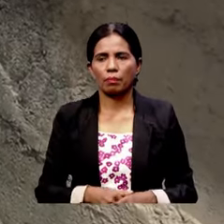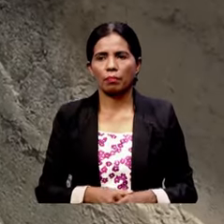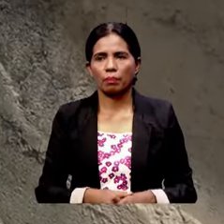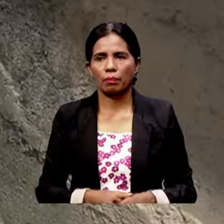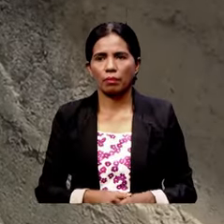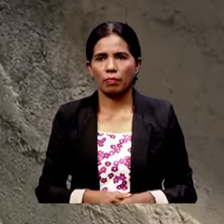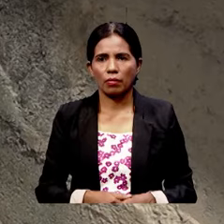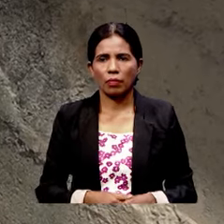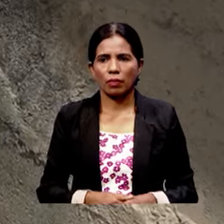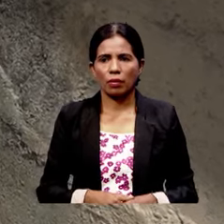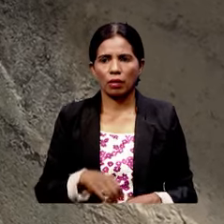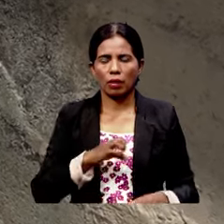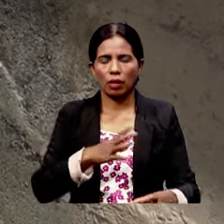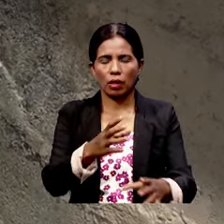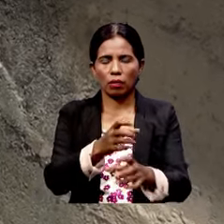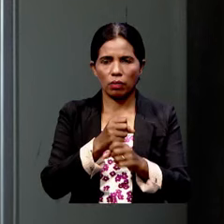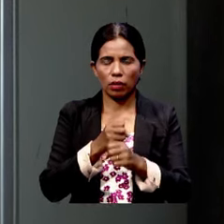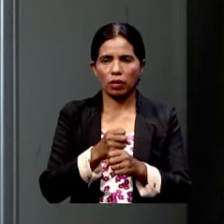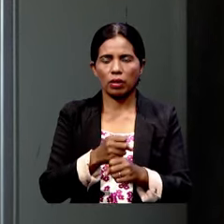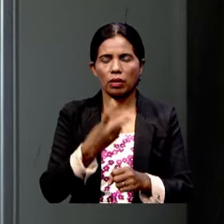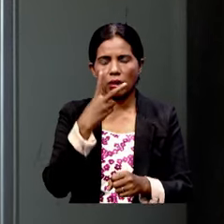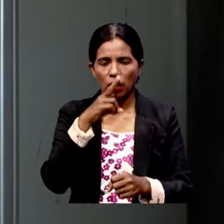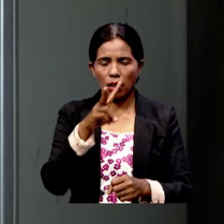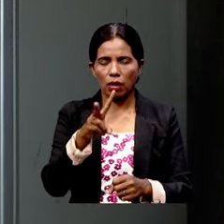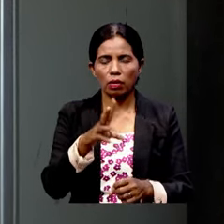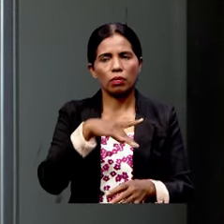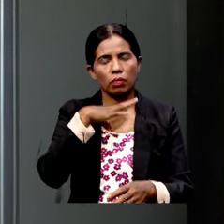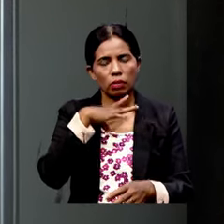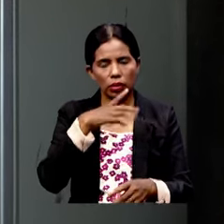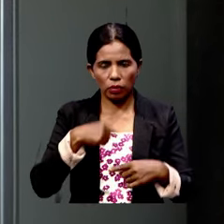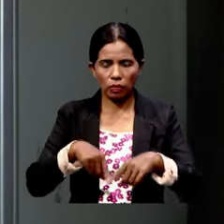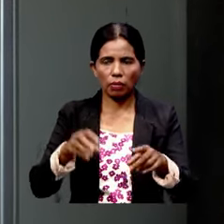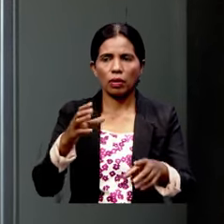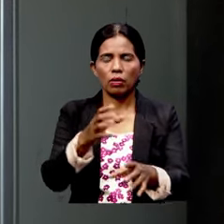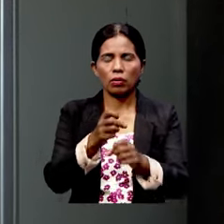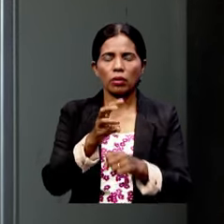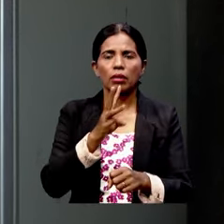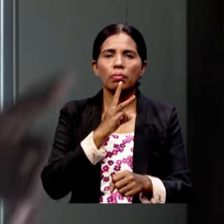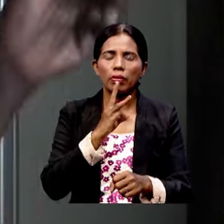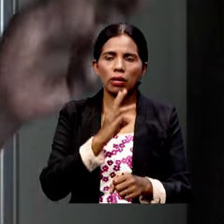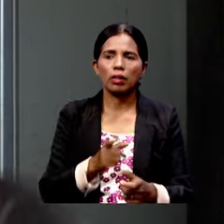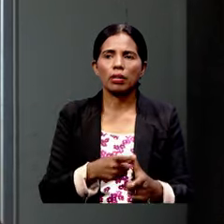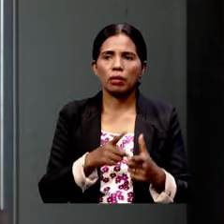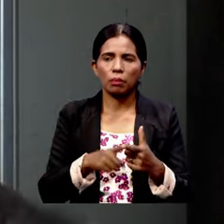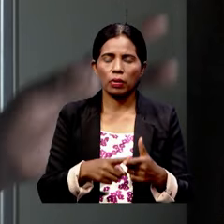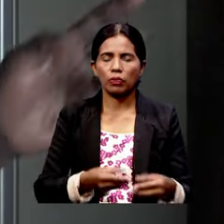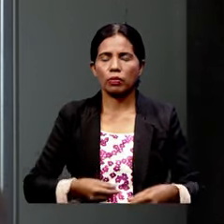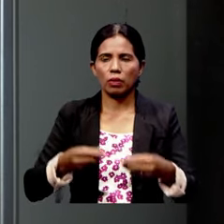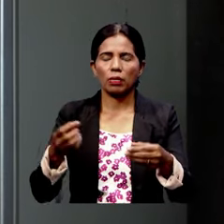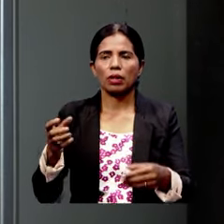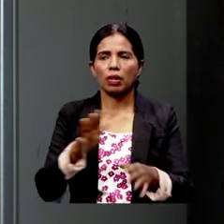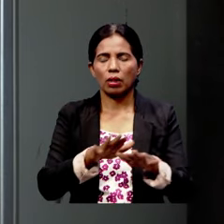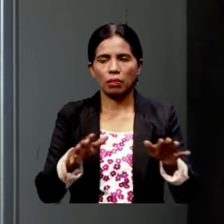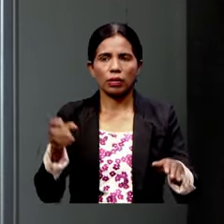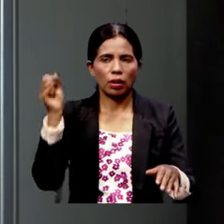aku lah serius tau gini karuan sini nanti. Fikir tafali mai pada kuru bayar pada kuru kerai gini. Masa hari ini, lepas itu